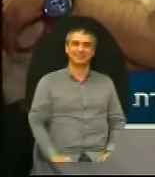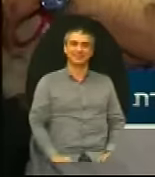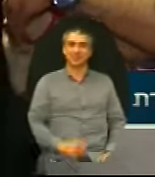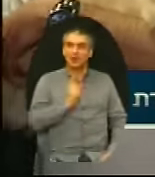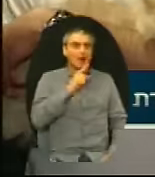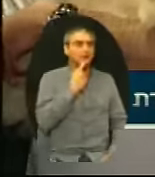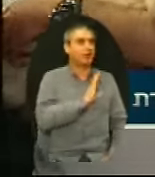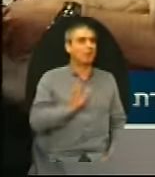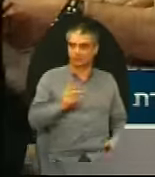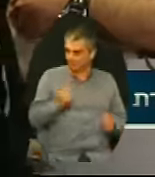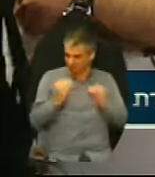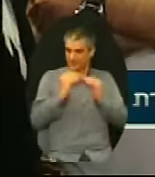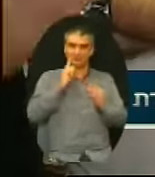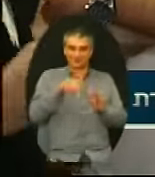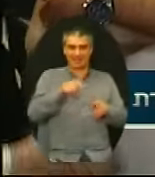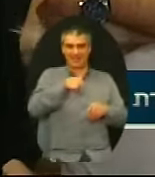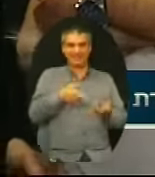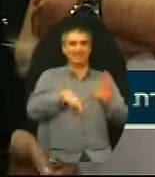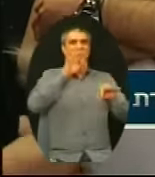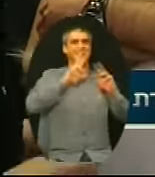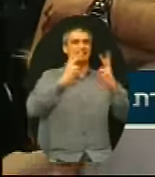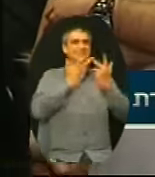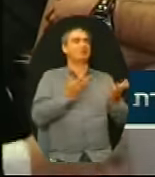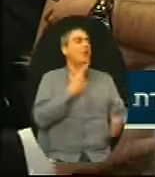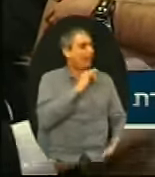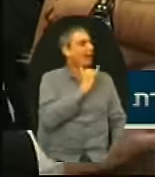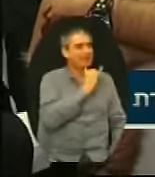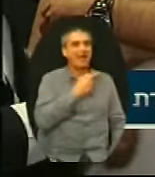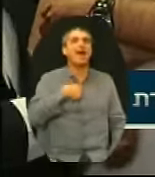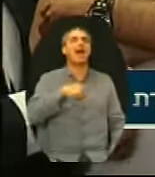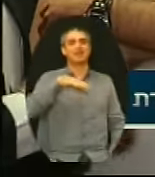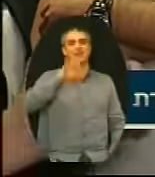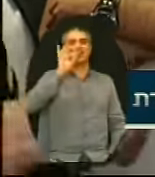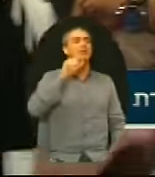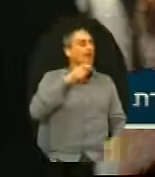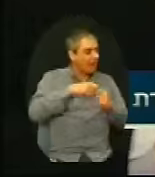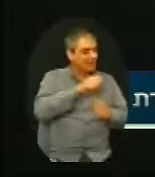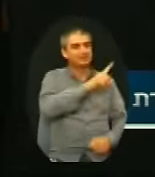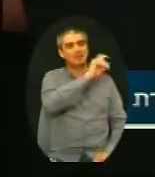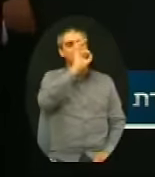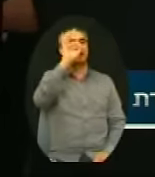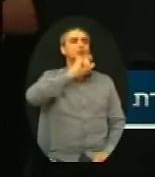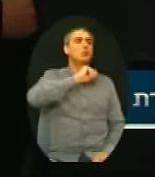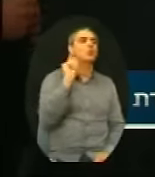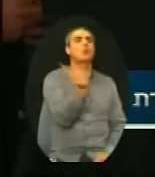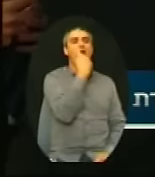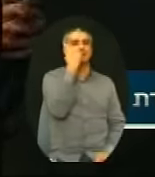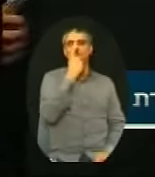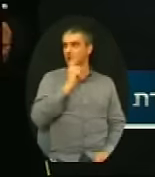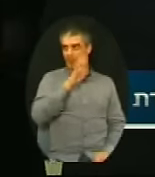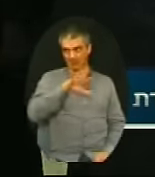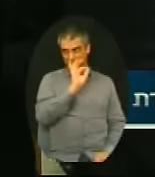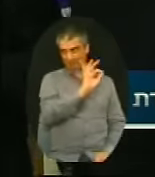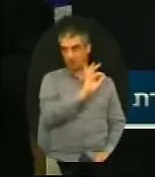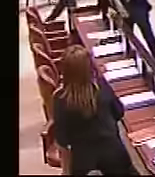מה זה בלי שמות? זה הכל לפי שמות, זה הכנסת, זה נבחרי הציבור. כן, כן, כן. אנחנו בחרנו. 100%, בסדר גמור, כולם. כולם הילדים